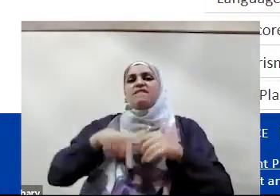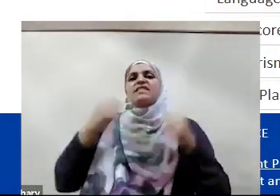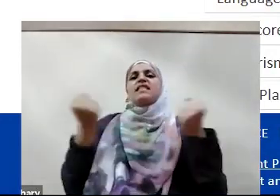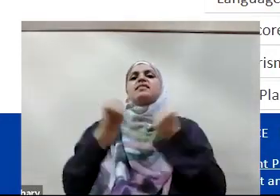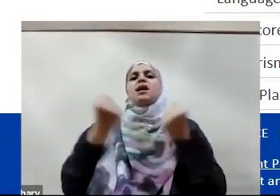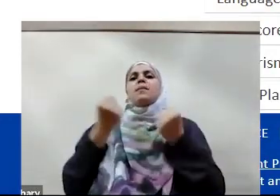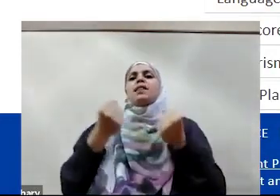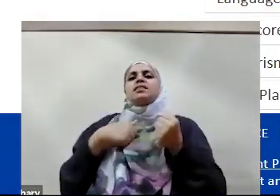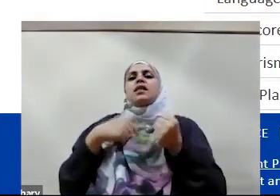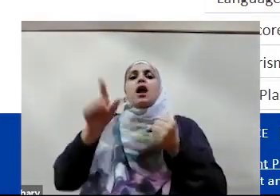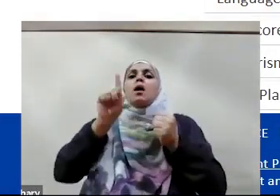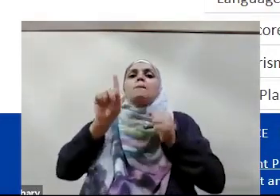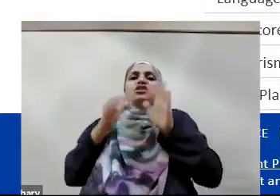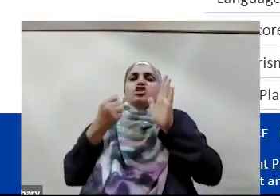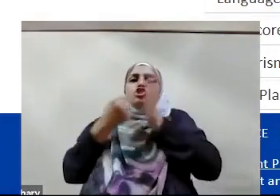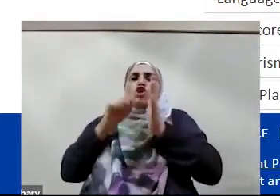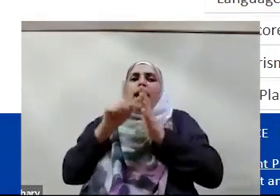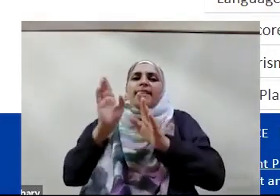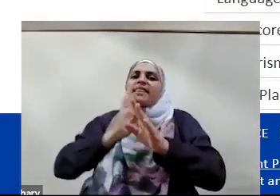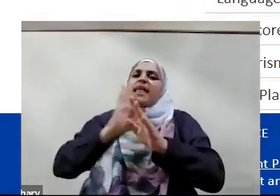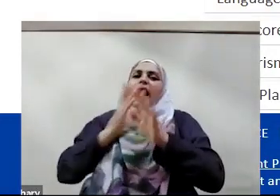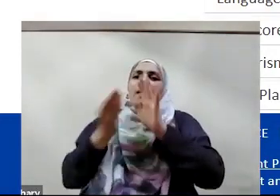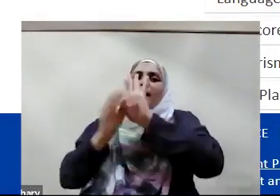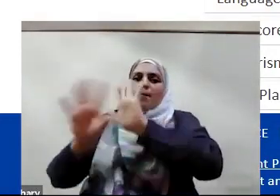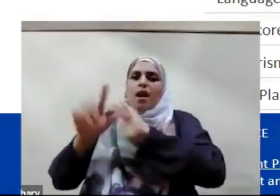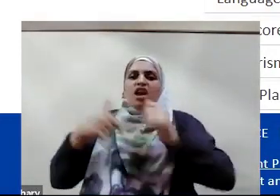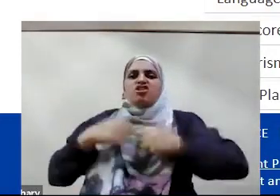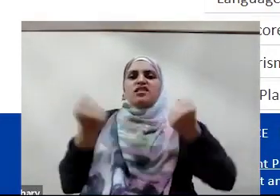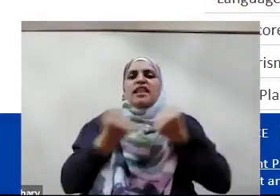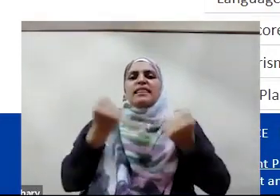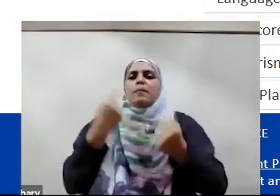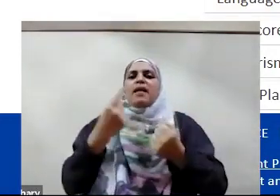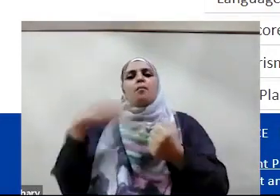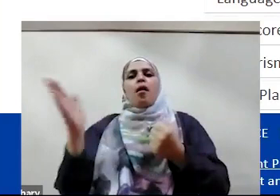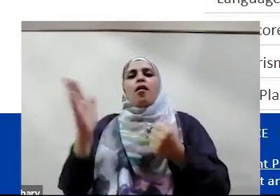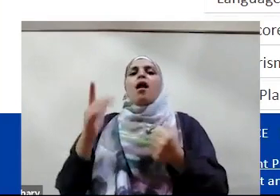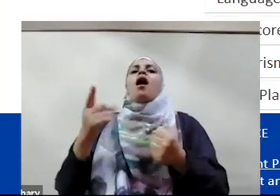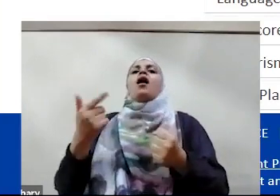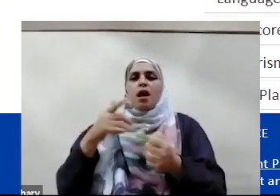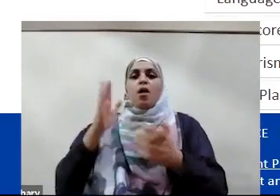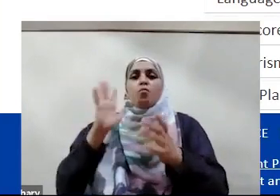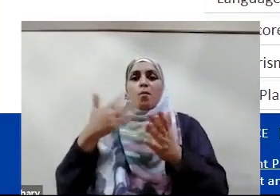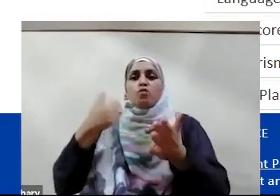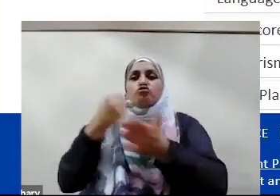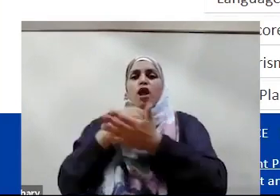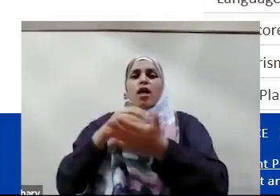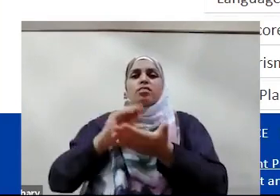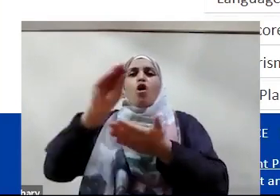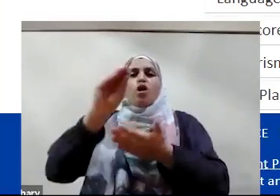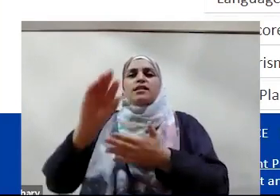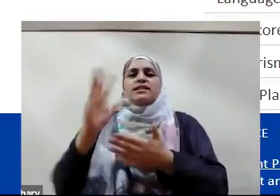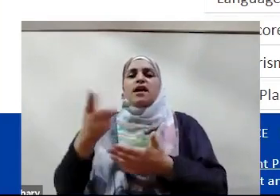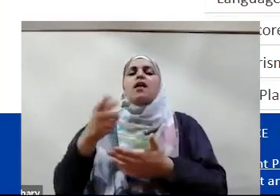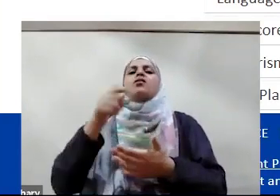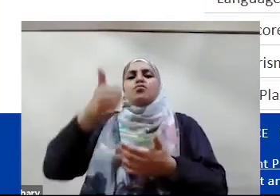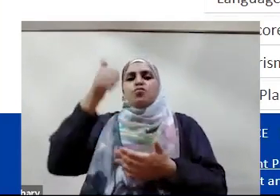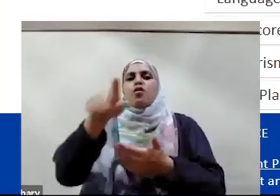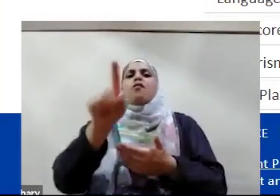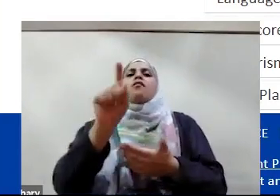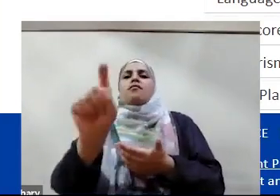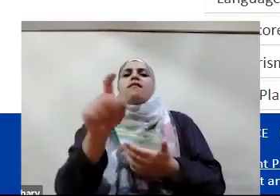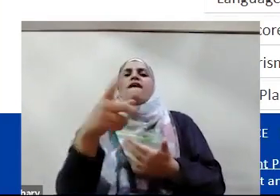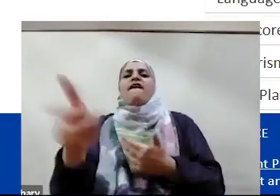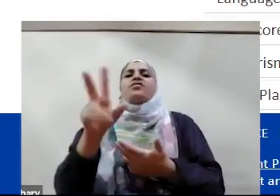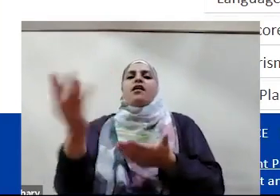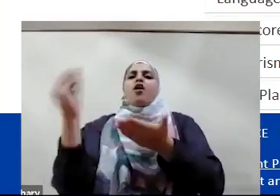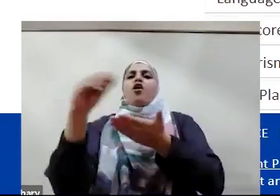مش درجات علميه، كورسات، وانا عايز احط الشهادات بتاعتها، اقدر ان انا احطها في جزء additional documents أو